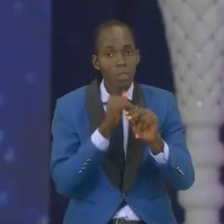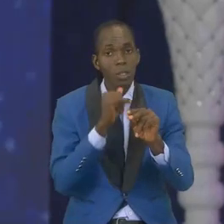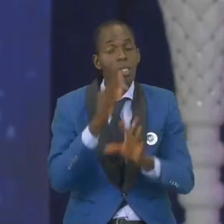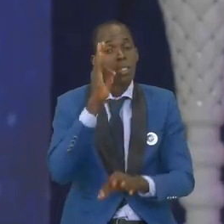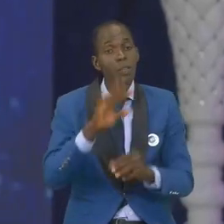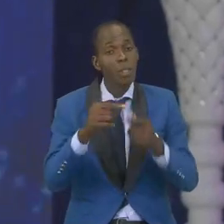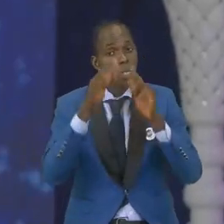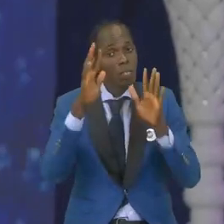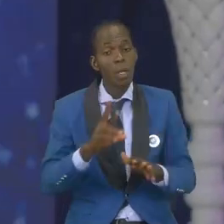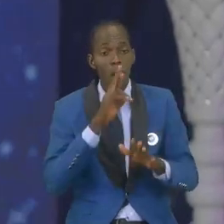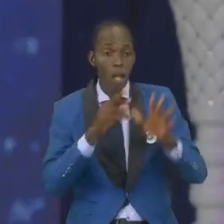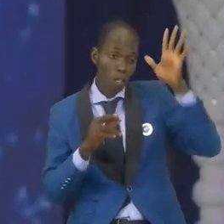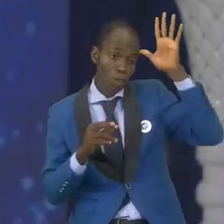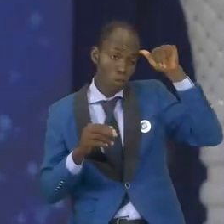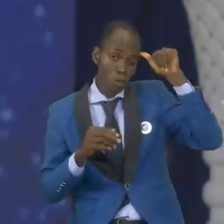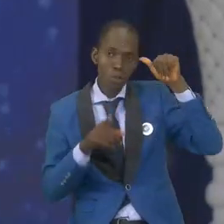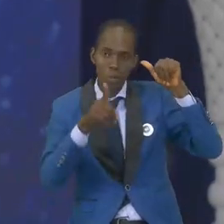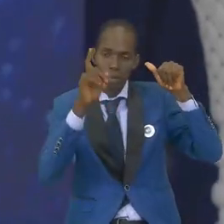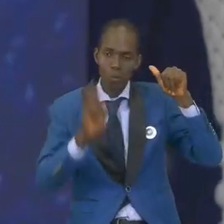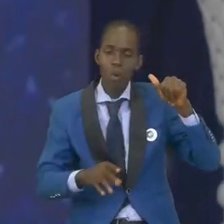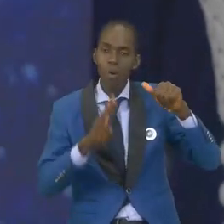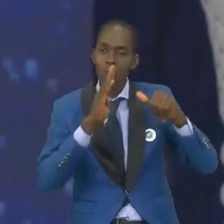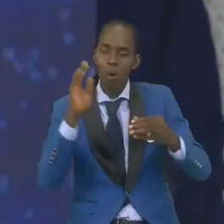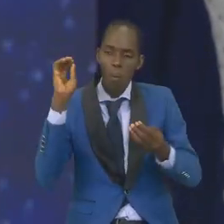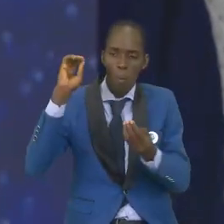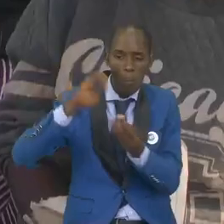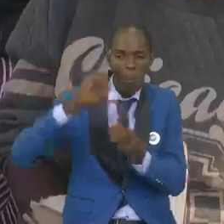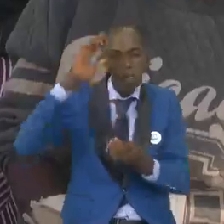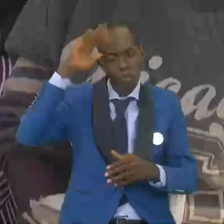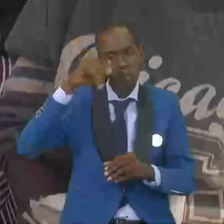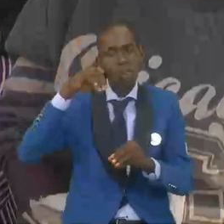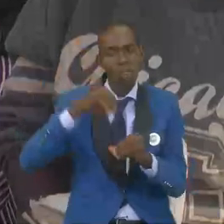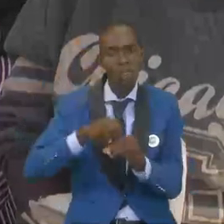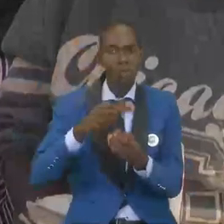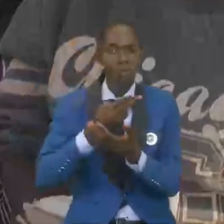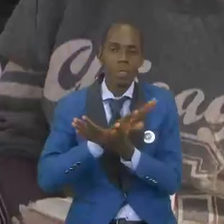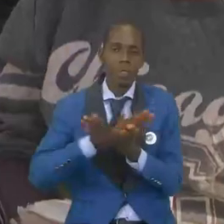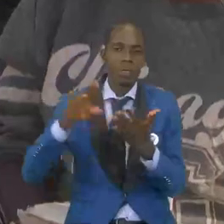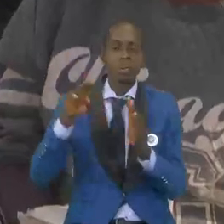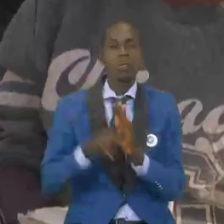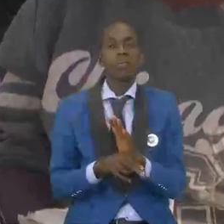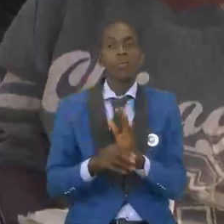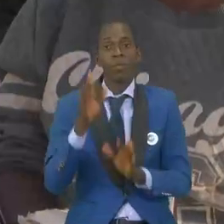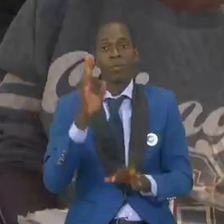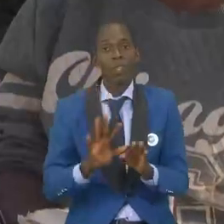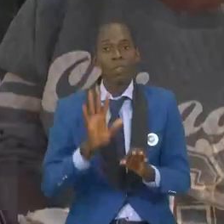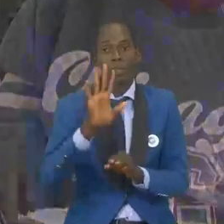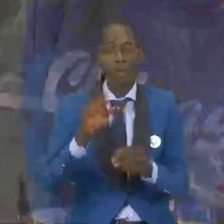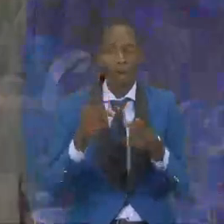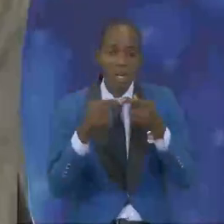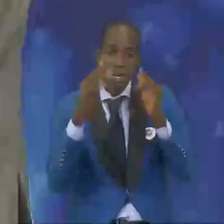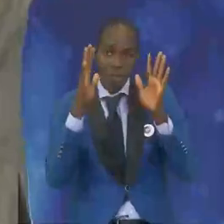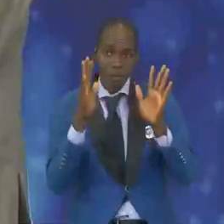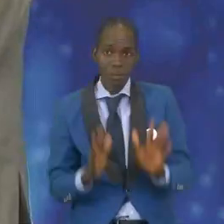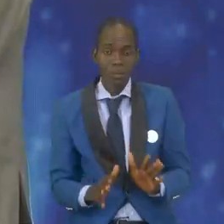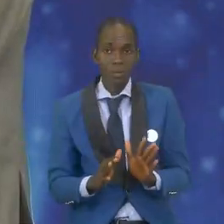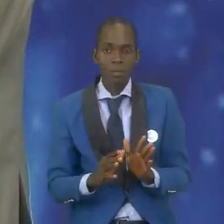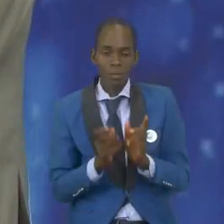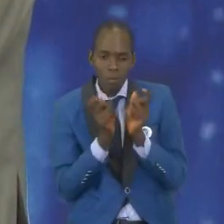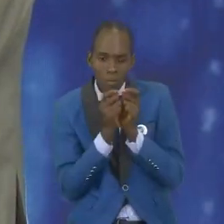devrais pas sortir avec ça. Pourquoi pas? S'ils sont têtus, tu dois être aussi têtu dans la justice et dans la